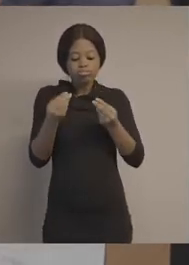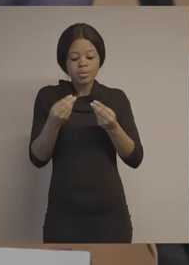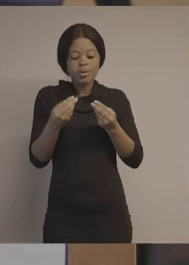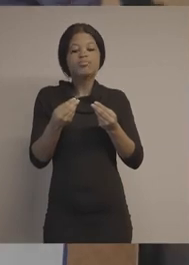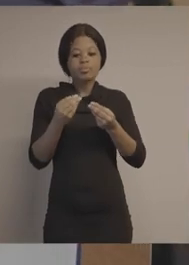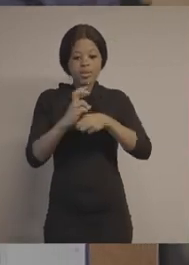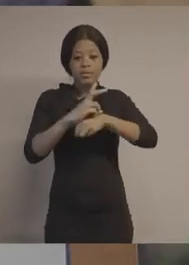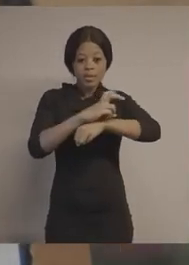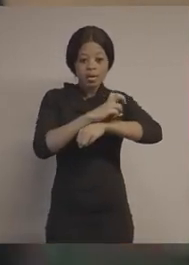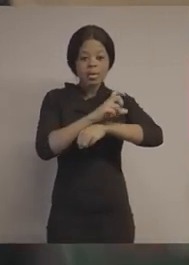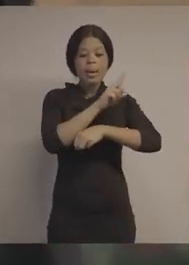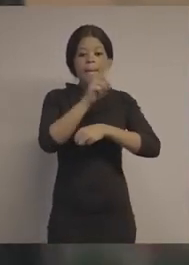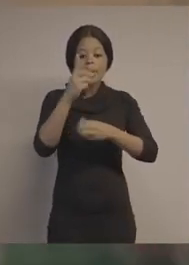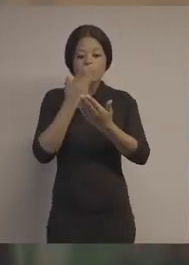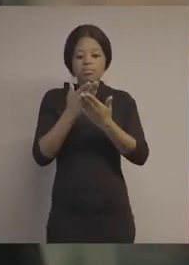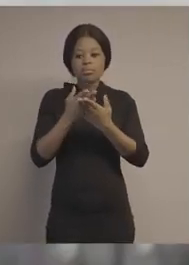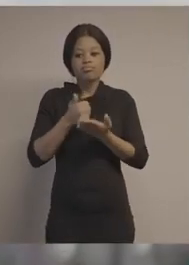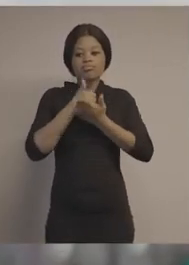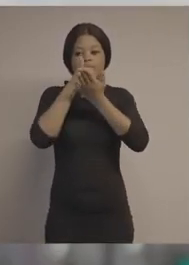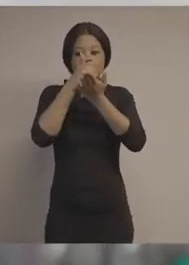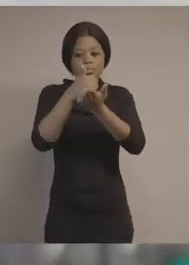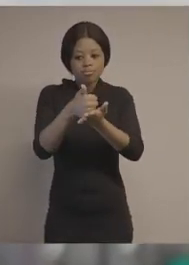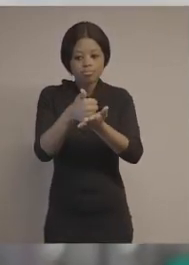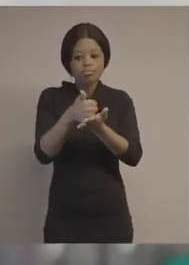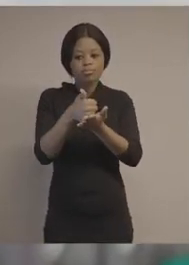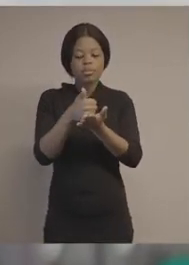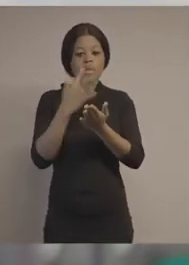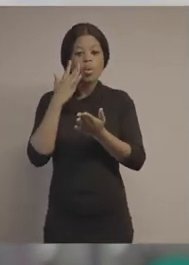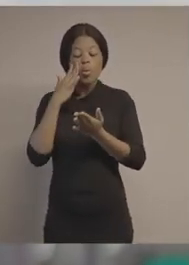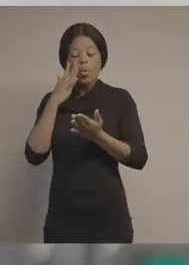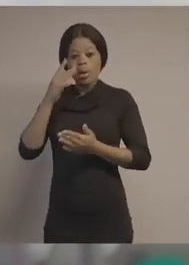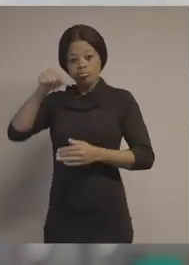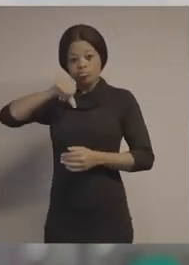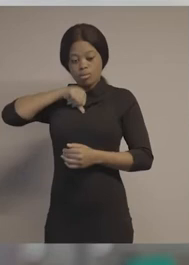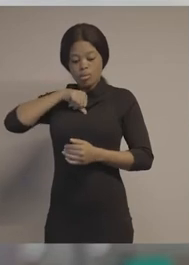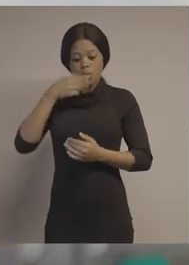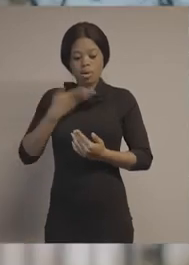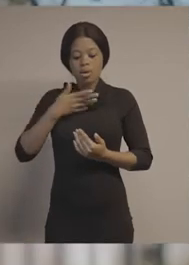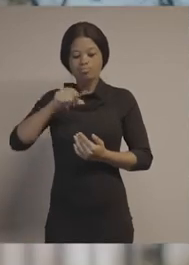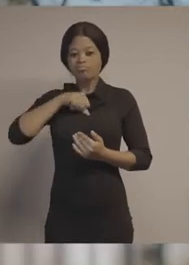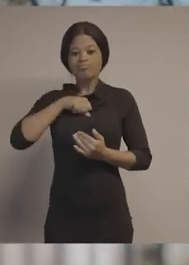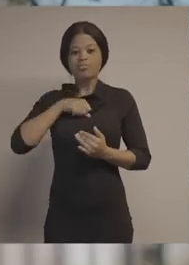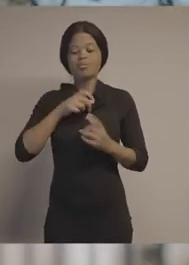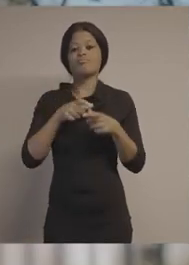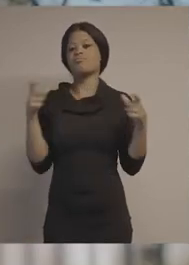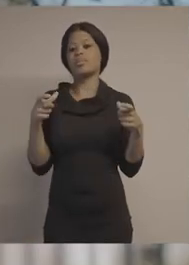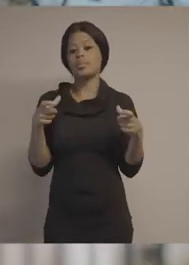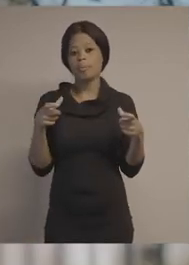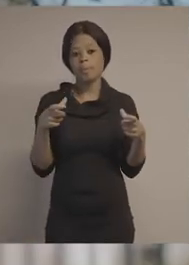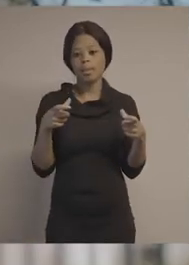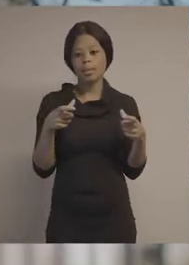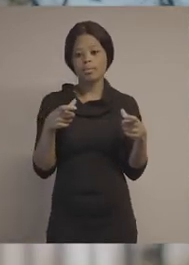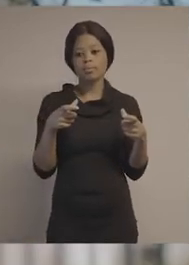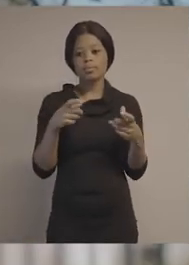hulle die virus opdoen nie, maar dat sal verhoed dat hulle ernstig siek raak van die virus en dat hulle ook sal doodgaan met die tyd ook dan